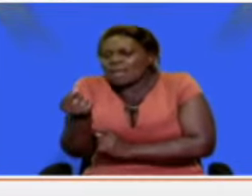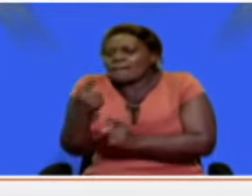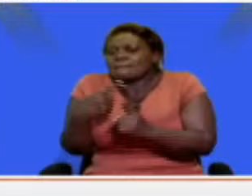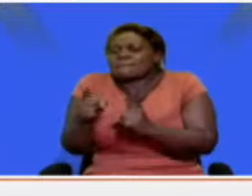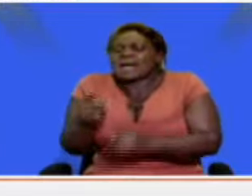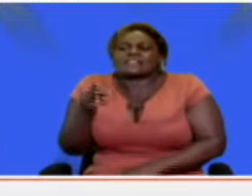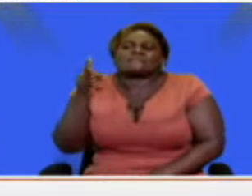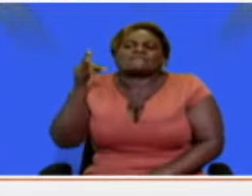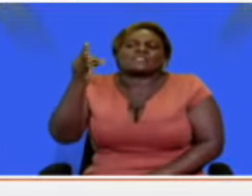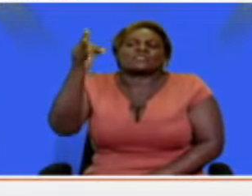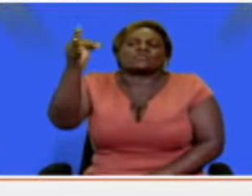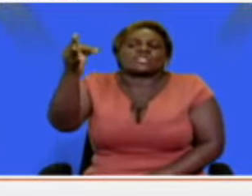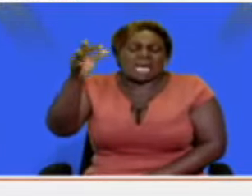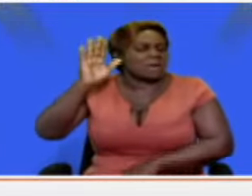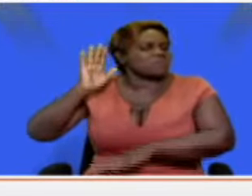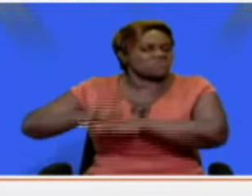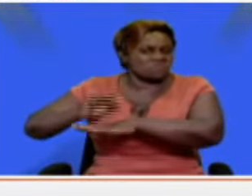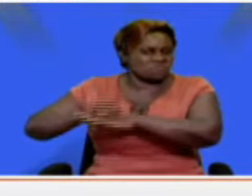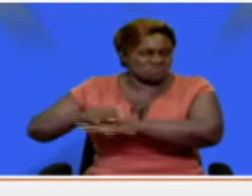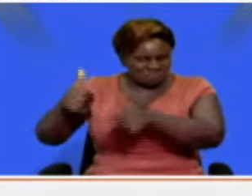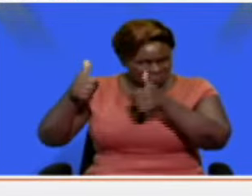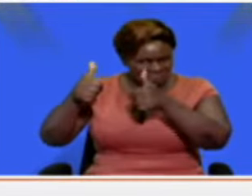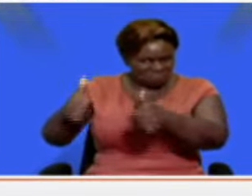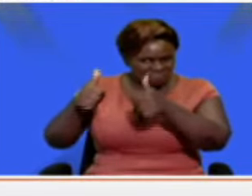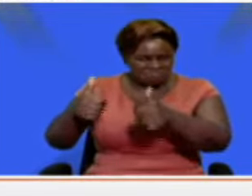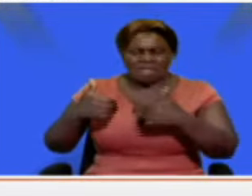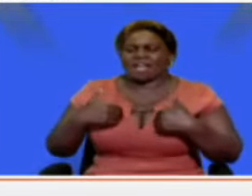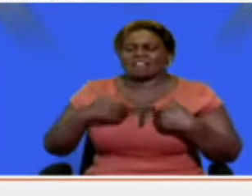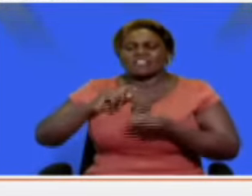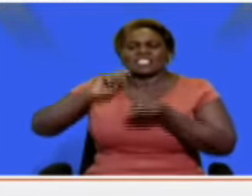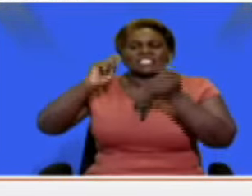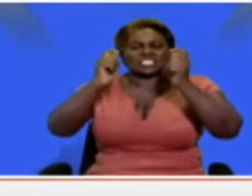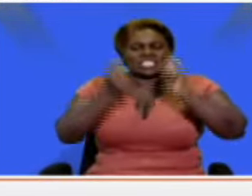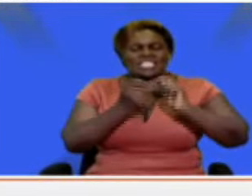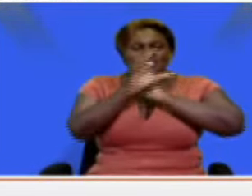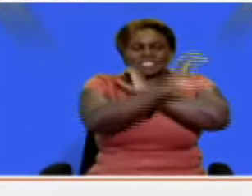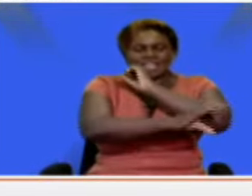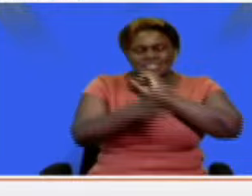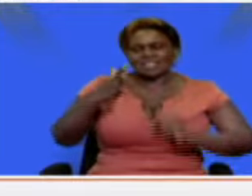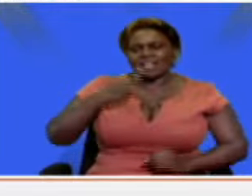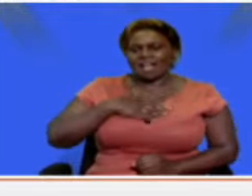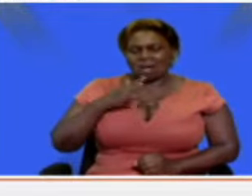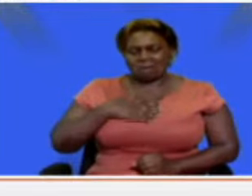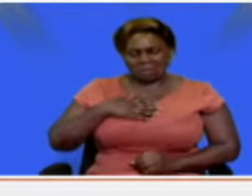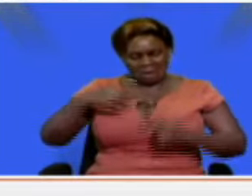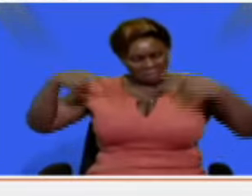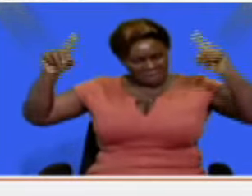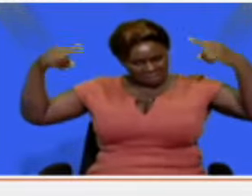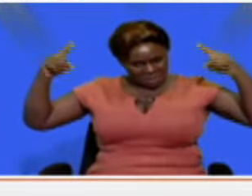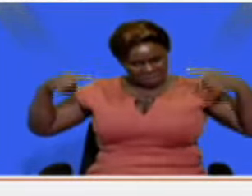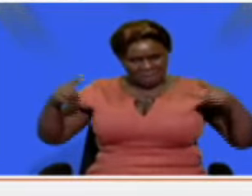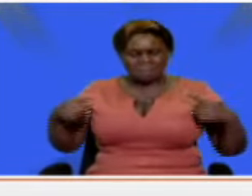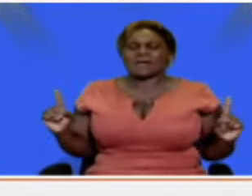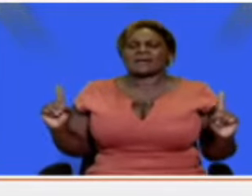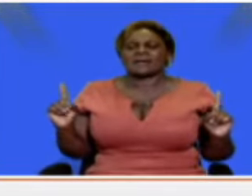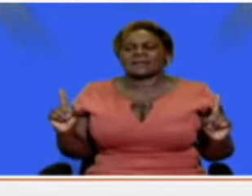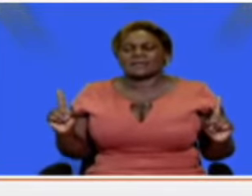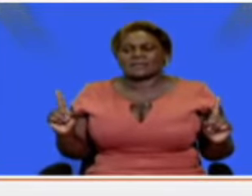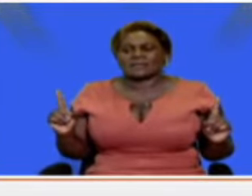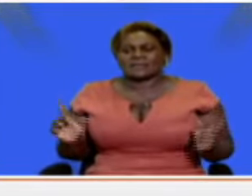mambo yale yamepangwa mazuri itakuja kubadilisha hii nchi yetu ikaweze kunawiri